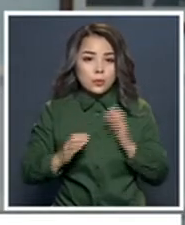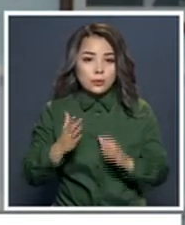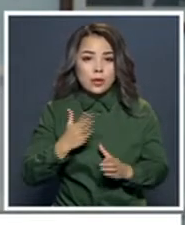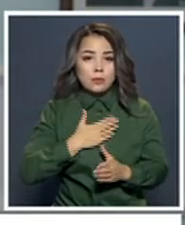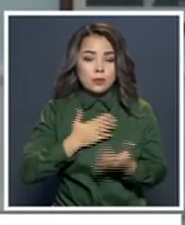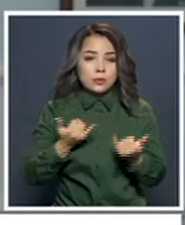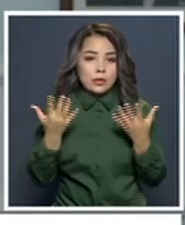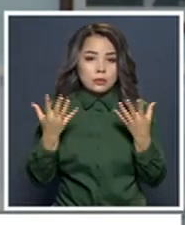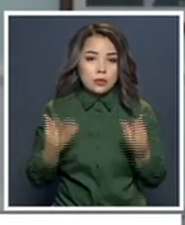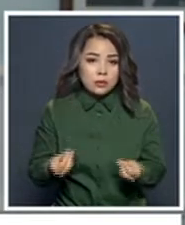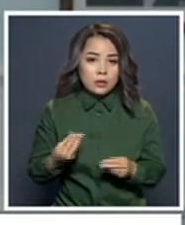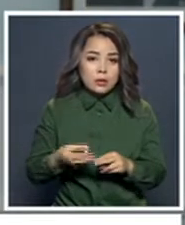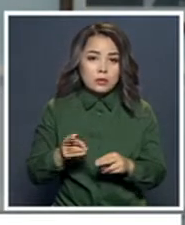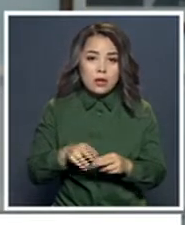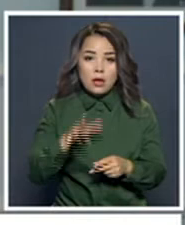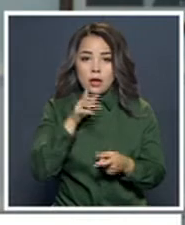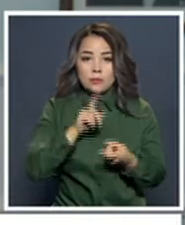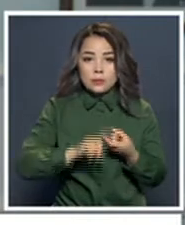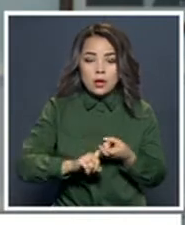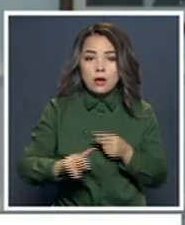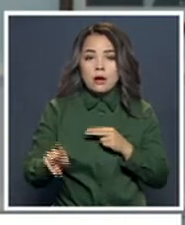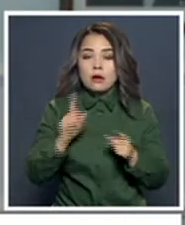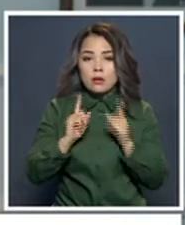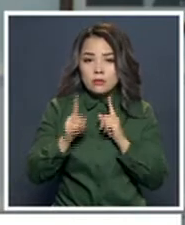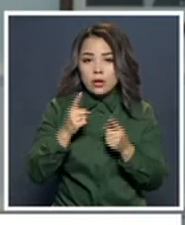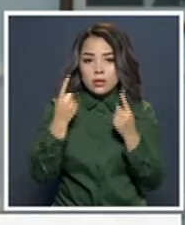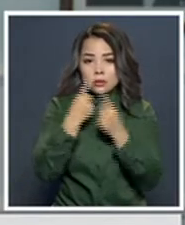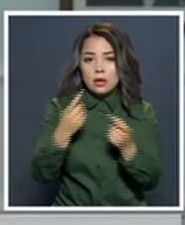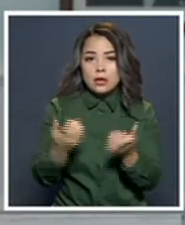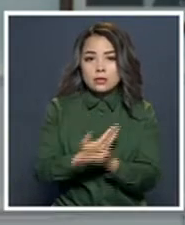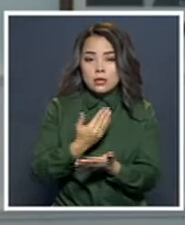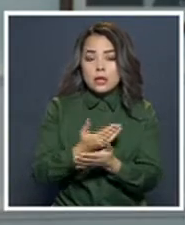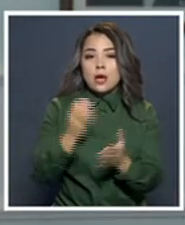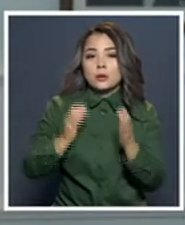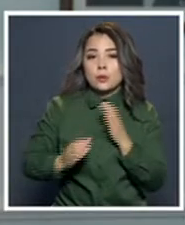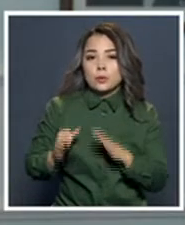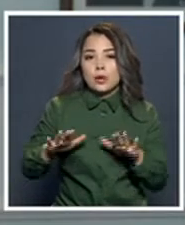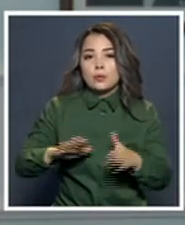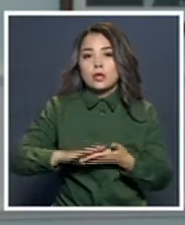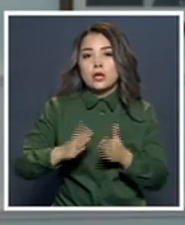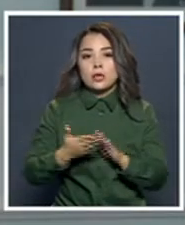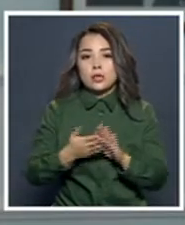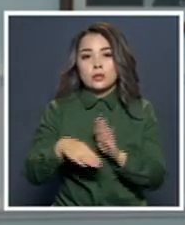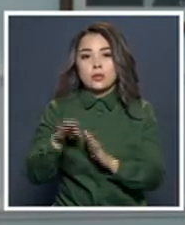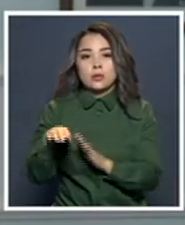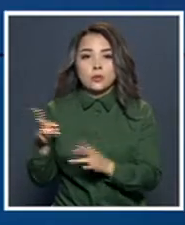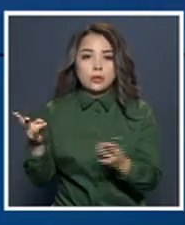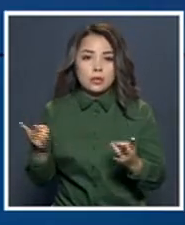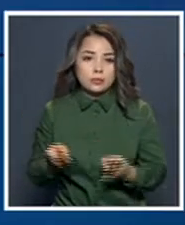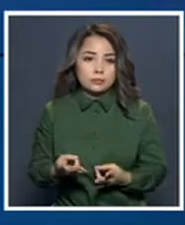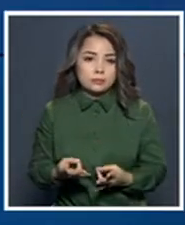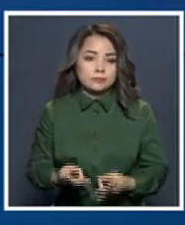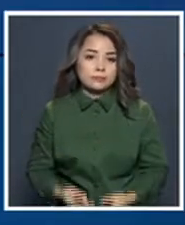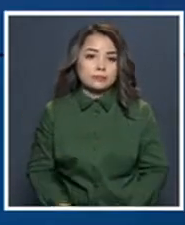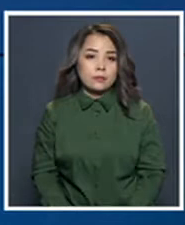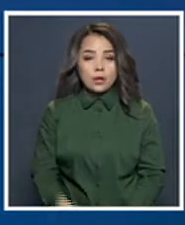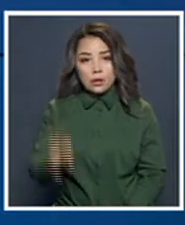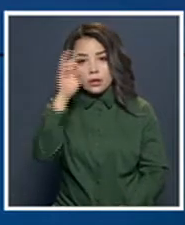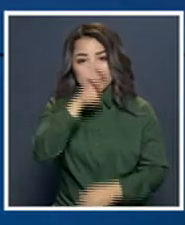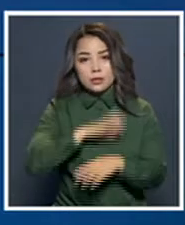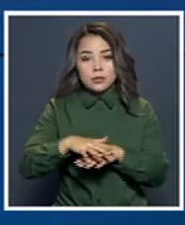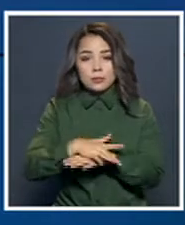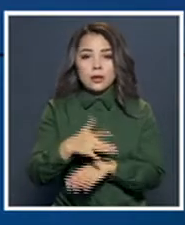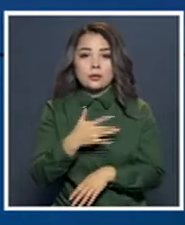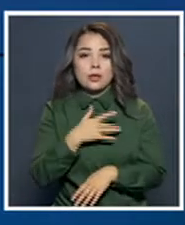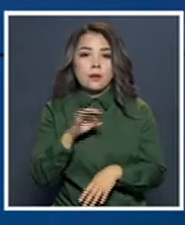студенттер. Сондықтан қазіргі сол конференцияда айтылған, яғни студенттердің жағдайын жақсарту керек. Елімізде